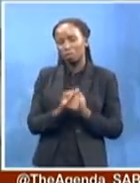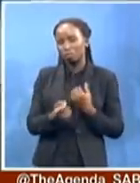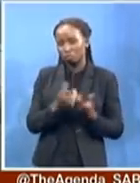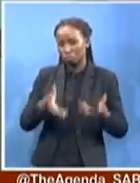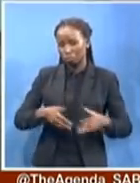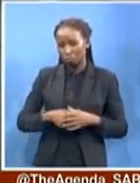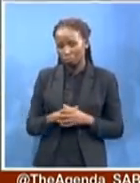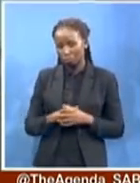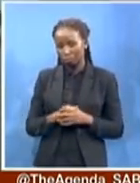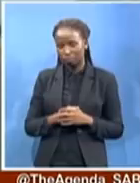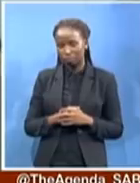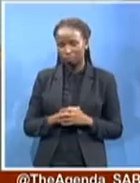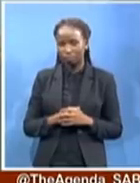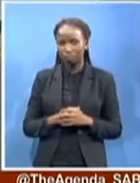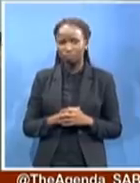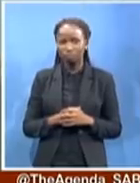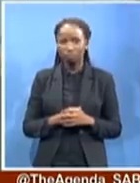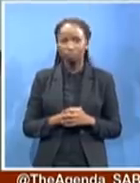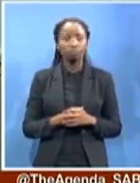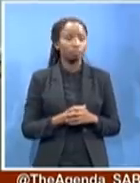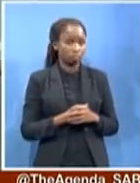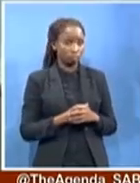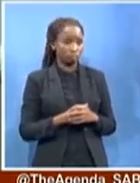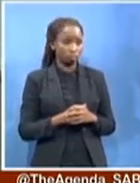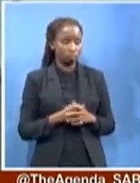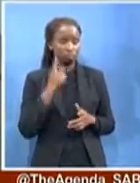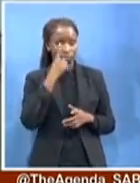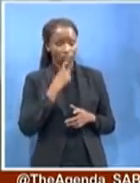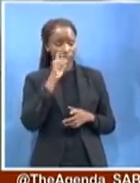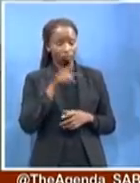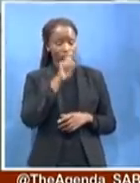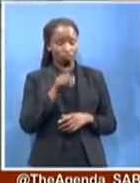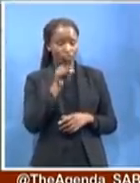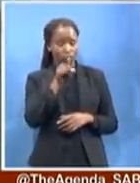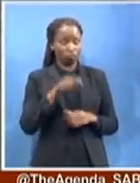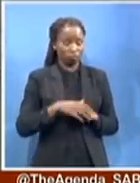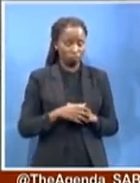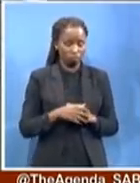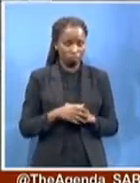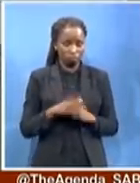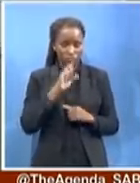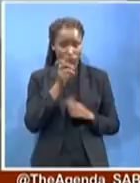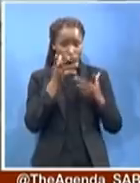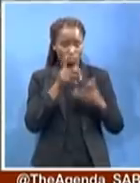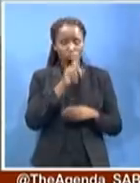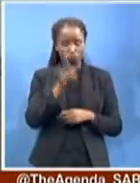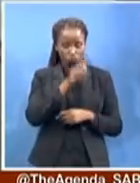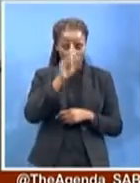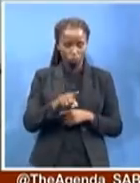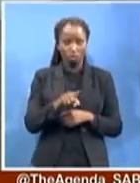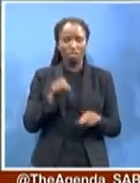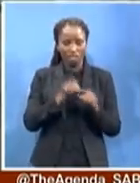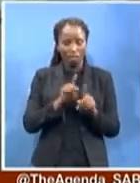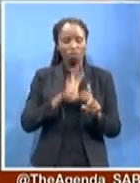umbuzo wrong. Urong-ke lo mbuzo ubuzayo. Ubuza kumuntu orong futhi. Mina